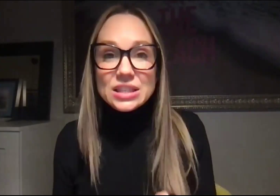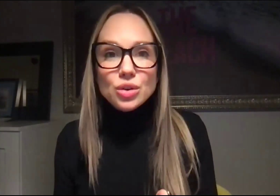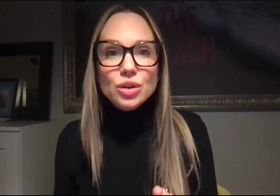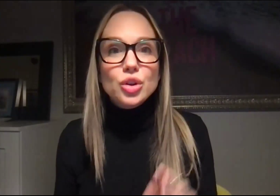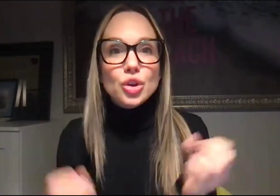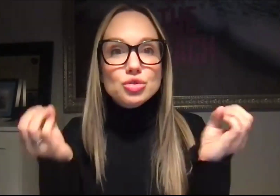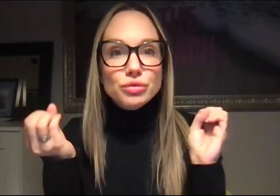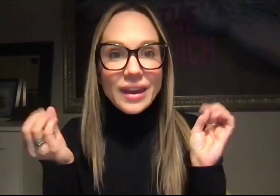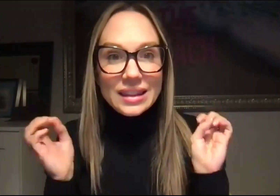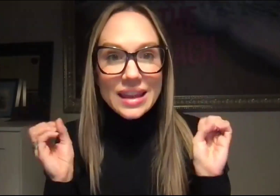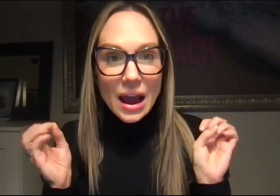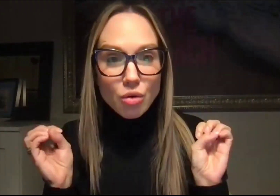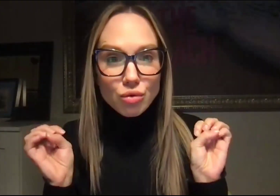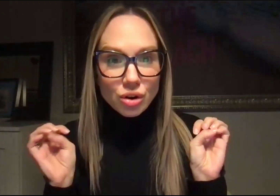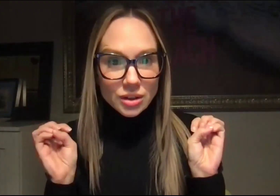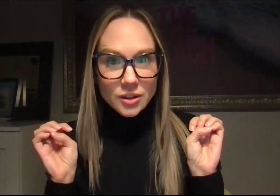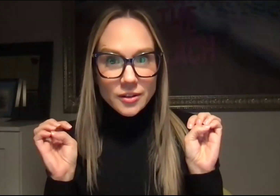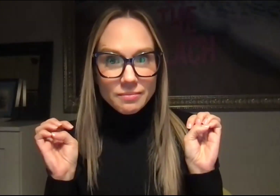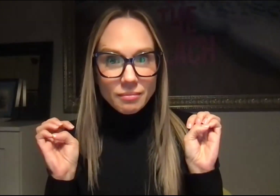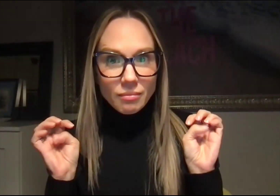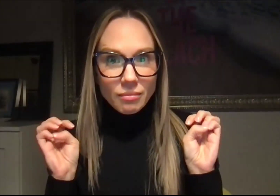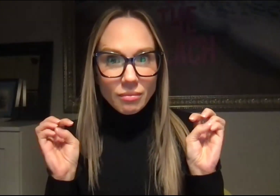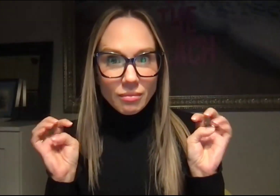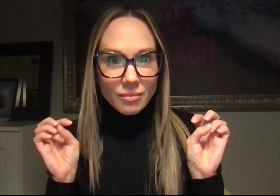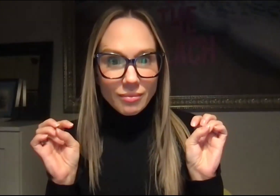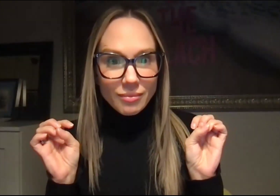aussi ridicule que du vernis à ongles.